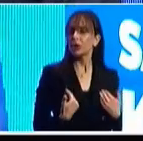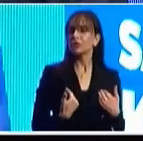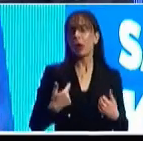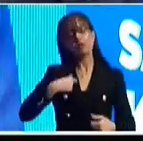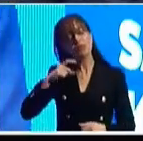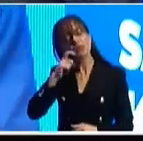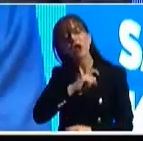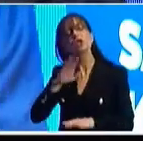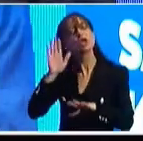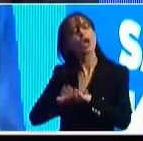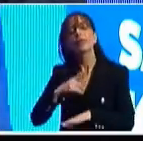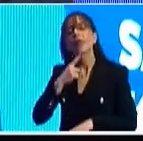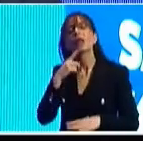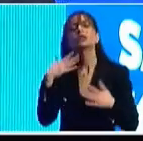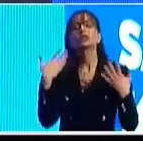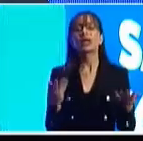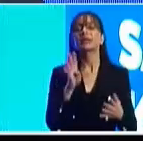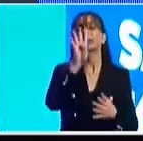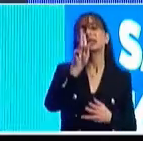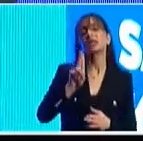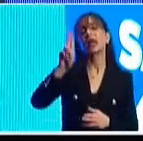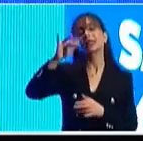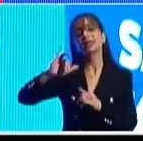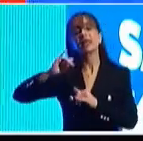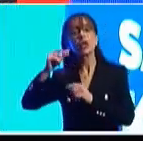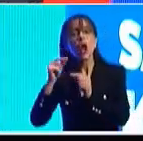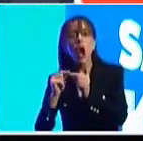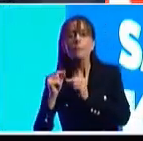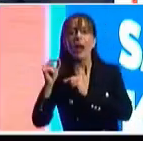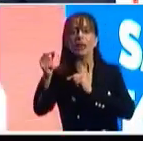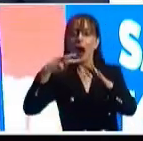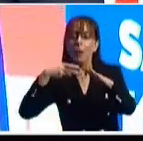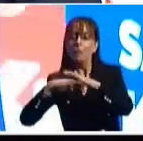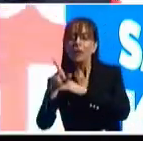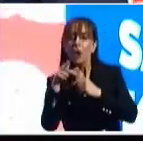yaptık. Bakın 47 kilometrelik metro hattında